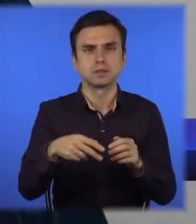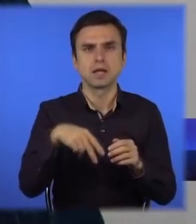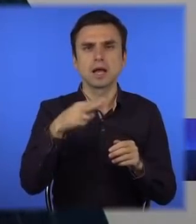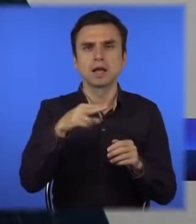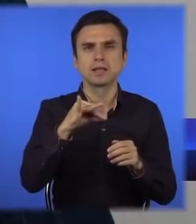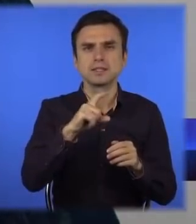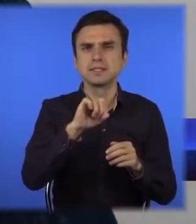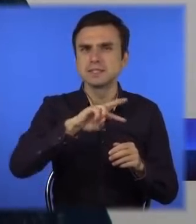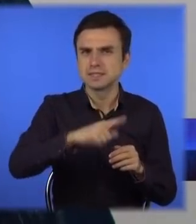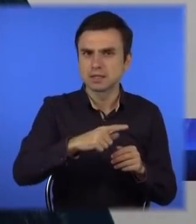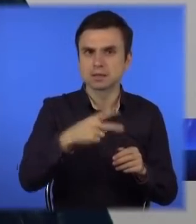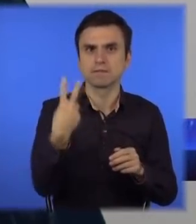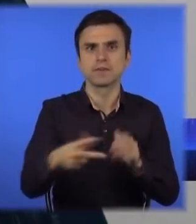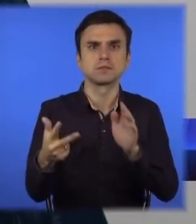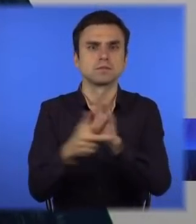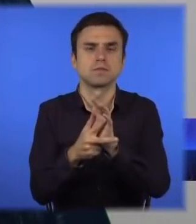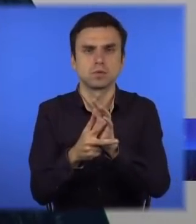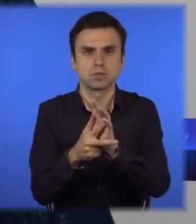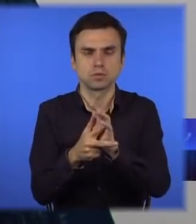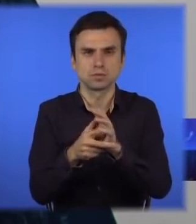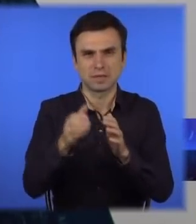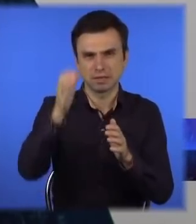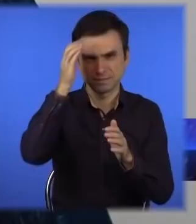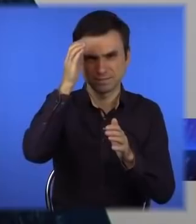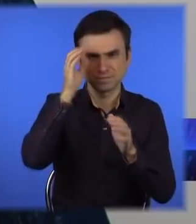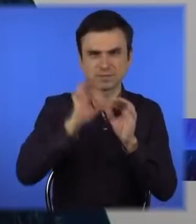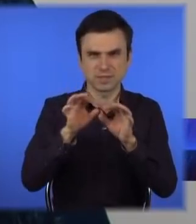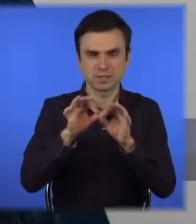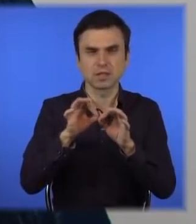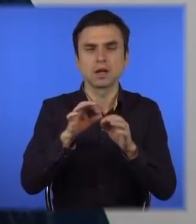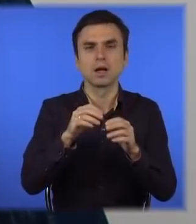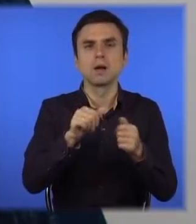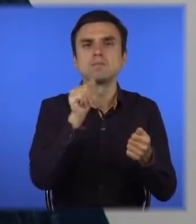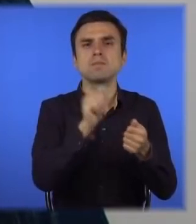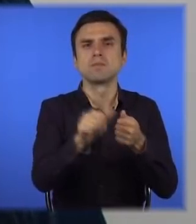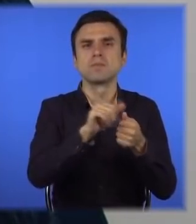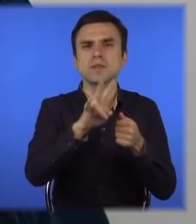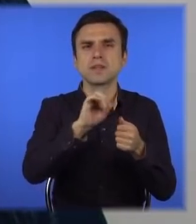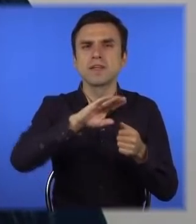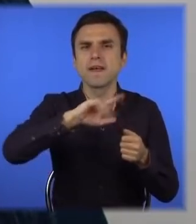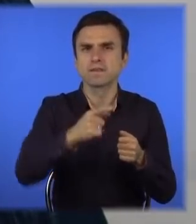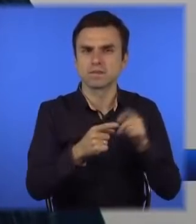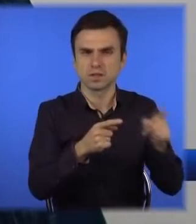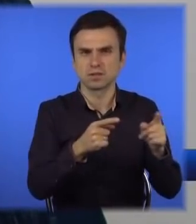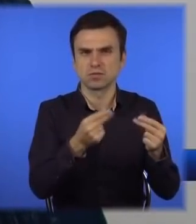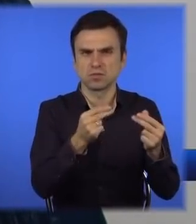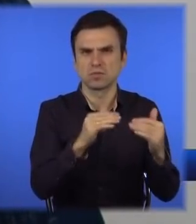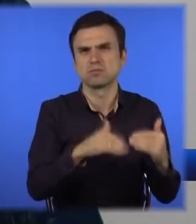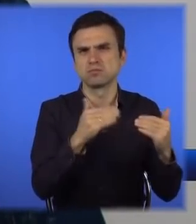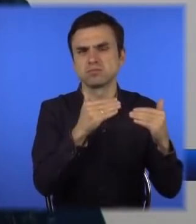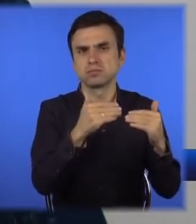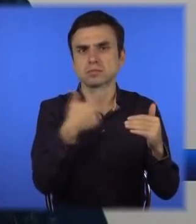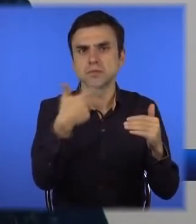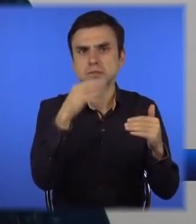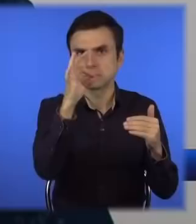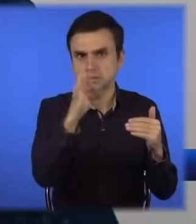вимога суспільства сьогодні, цього року чи останніх років. Подібна вимога мала місце впродовж останніх 10 і більше років. І ми бачимо,